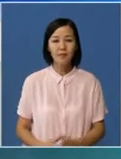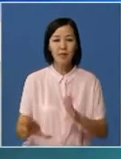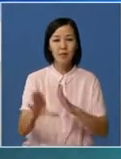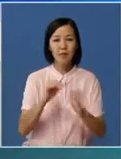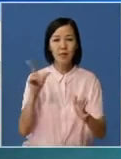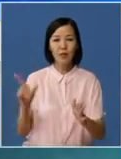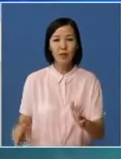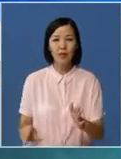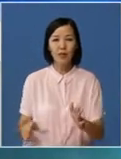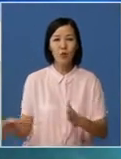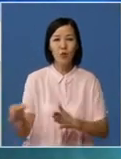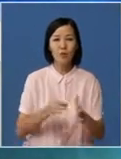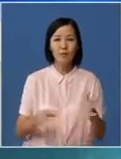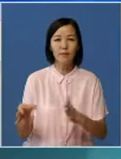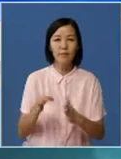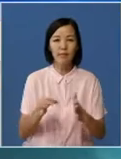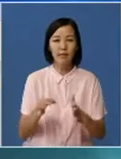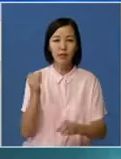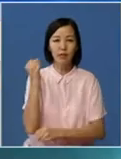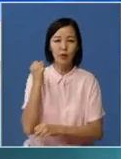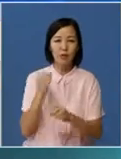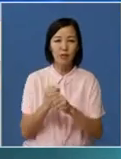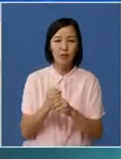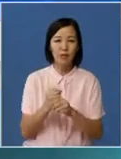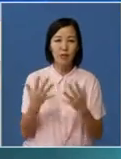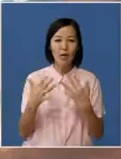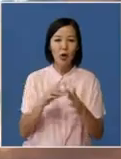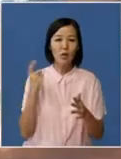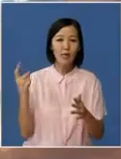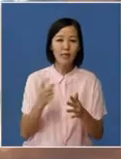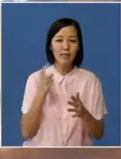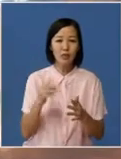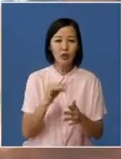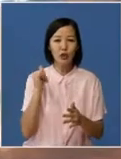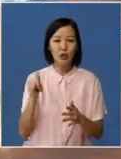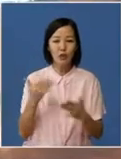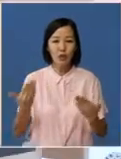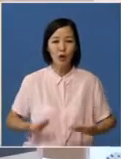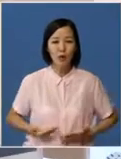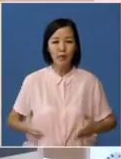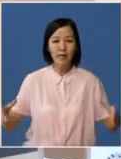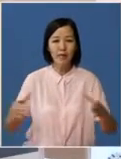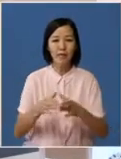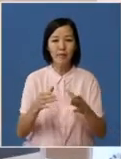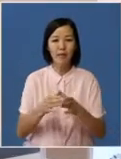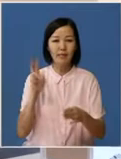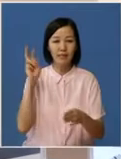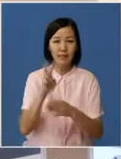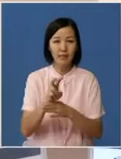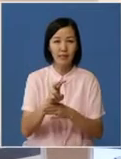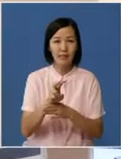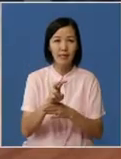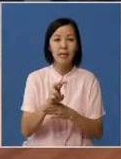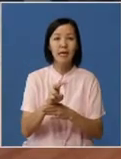Нұртайұлы мұнан соң облысымыздағы дала еңбеккерлерін тұқыммен қамтамасыз етіп отырған Жетісу әлеуметтік кәсіпкерлік корпорациясына табан тіреді.